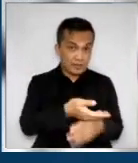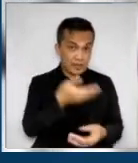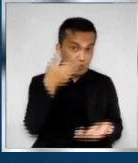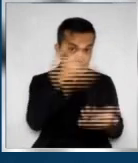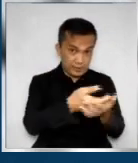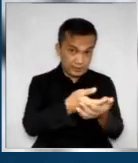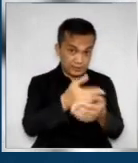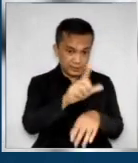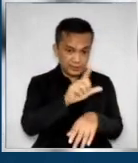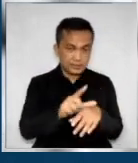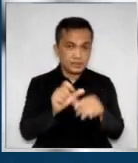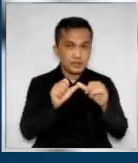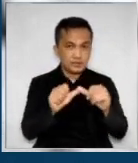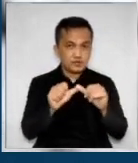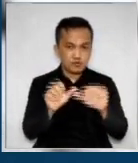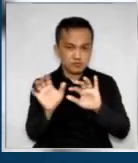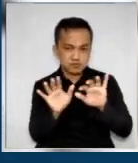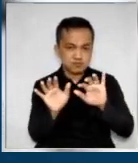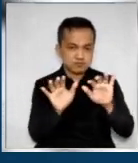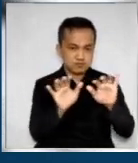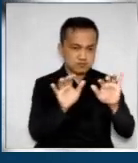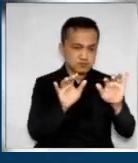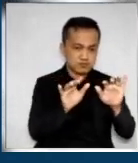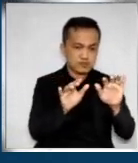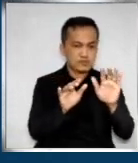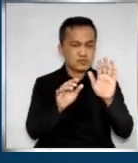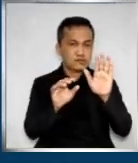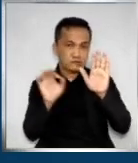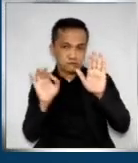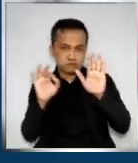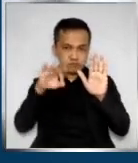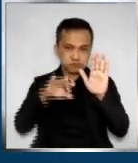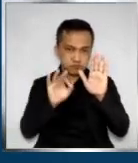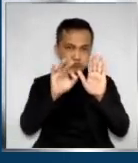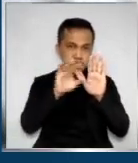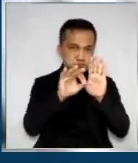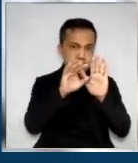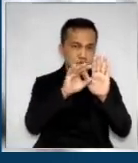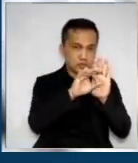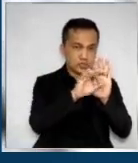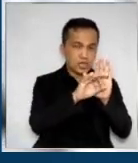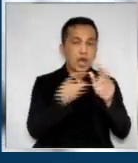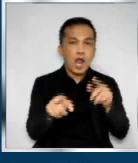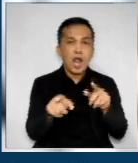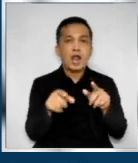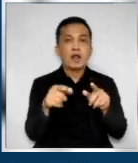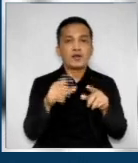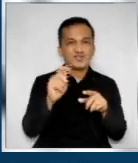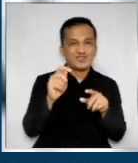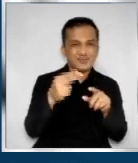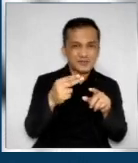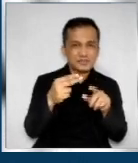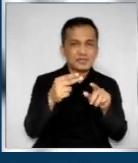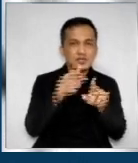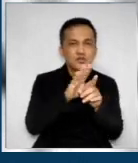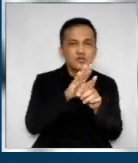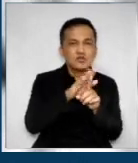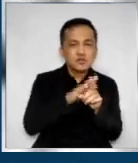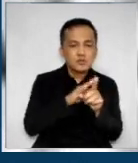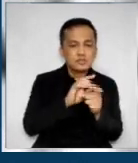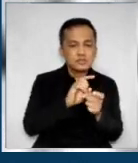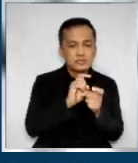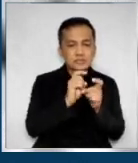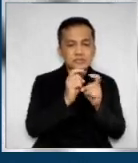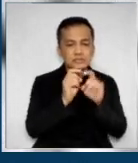yung kilos niyan pa-norte at pagdating dito sa araw ng Huwebes, dyan unti-unting magbabago yung kanyang direction. Imbis